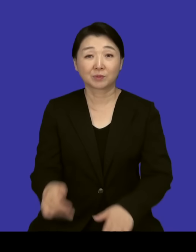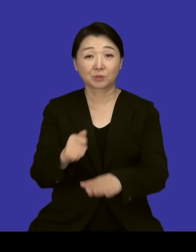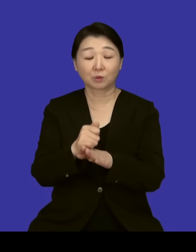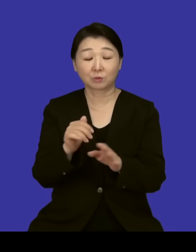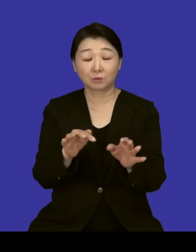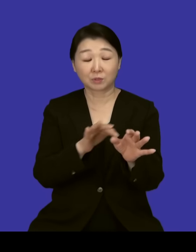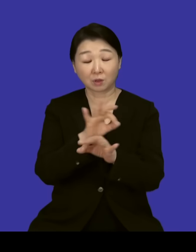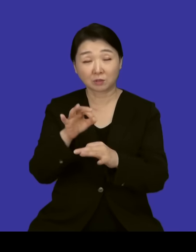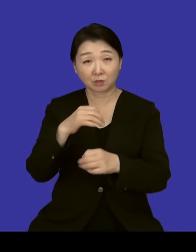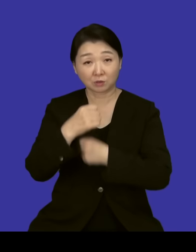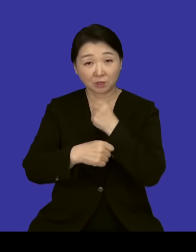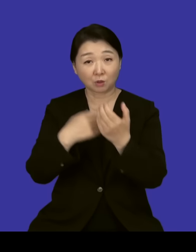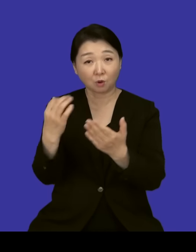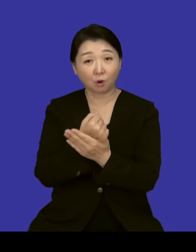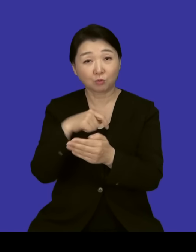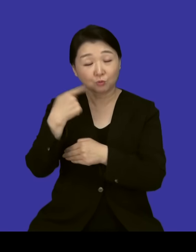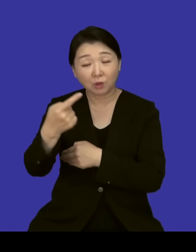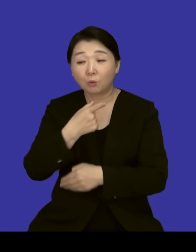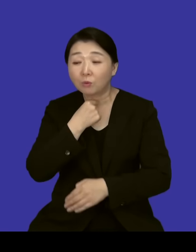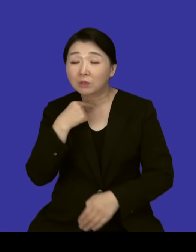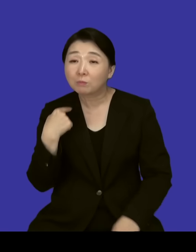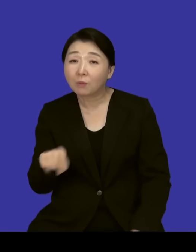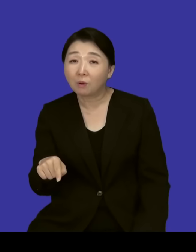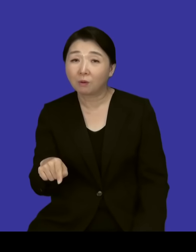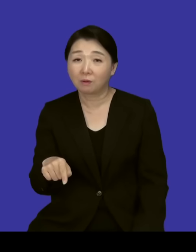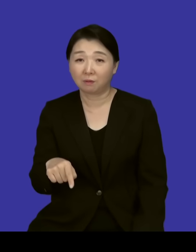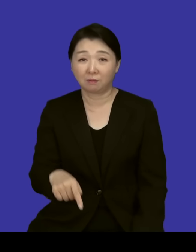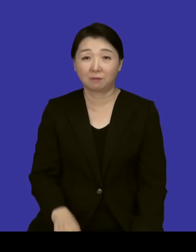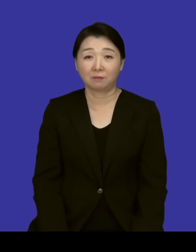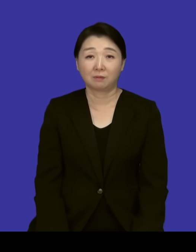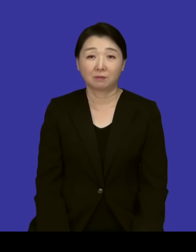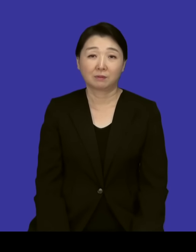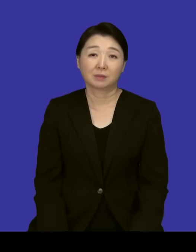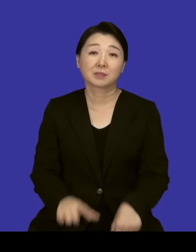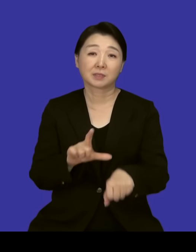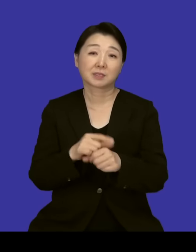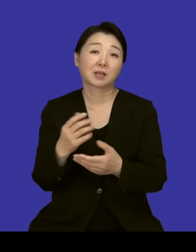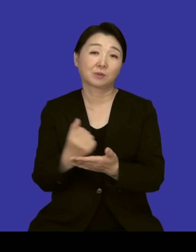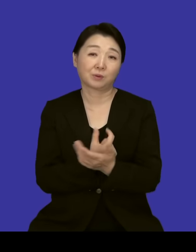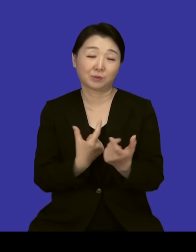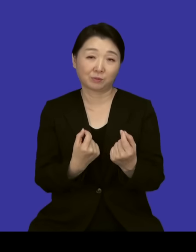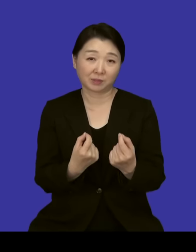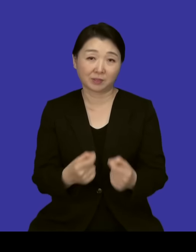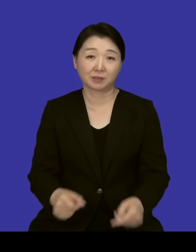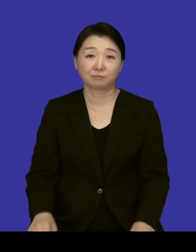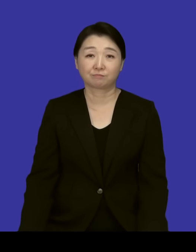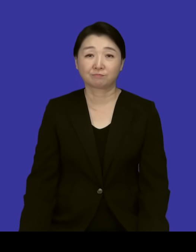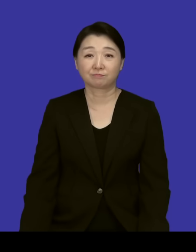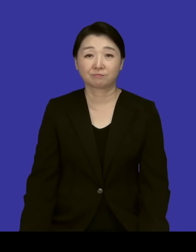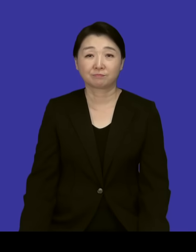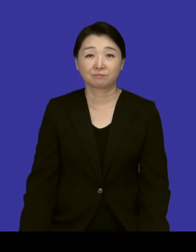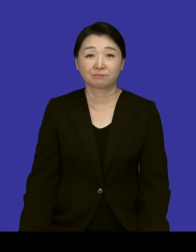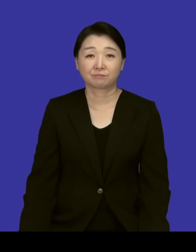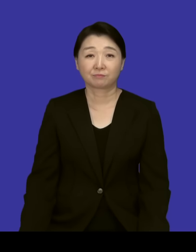자유를 얻고 나서 그러면 뭘 얻으려고 했나라고 보면 시간을 얻는 거예요. 네.